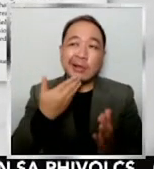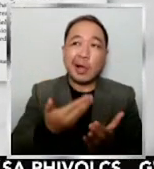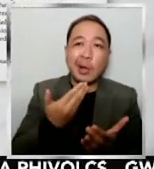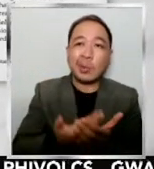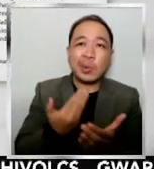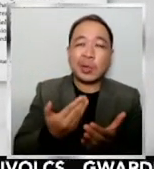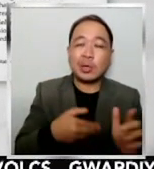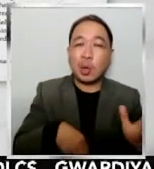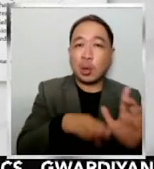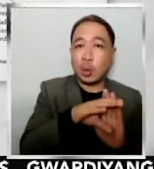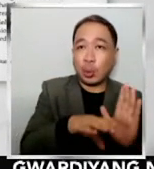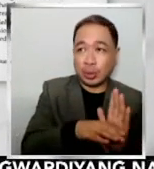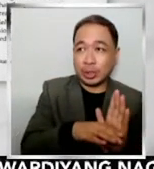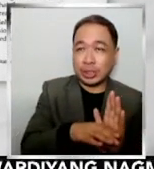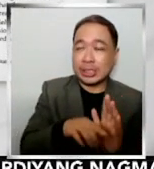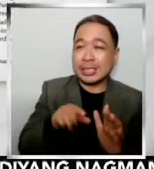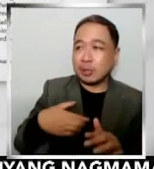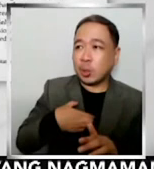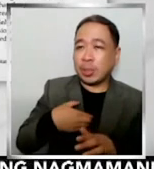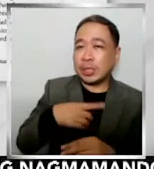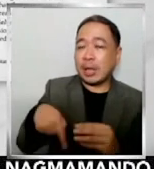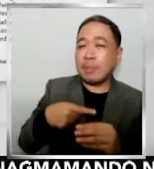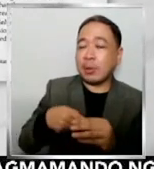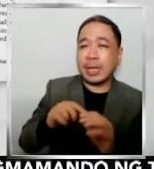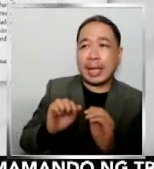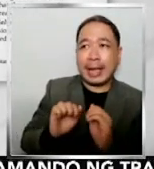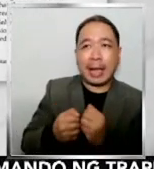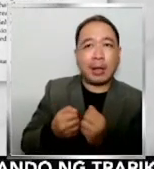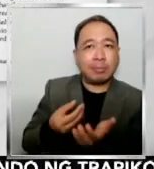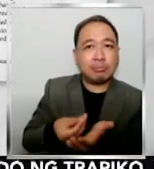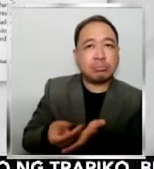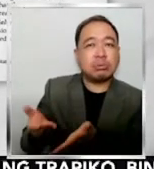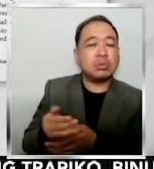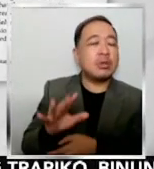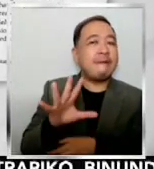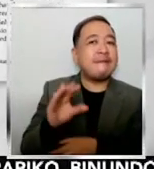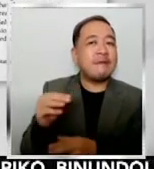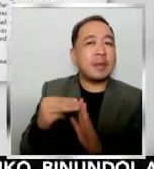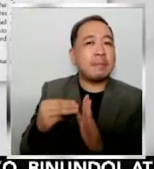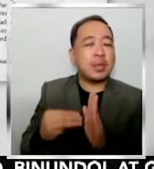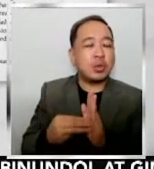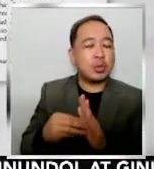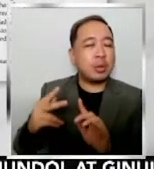kaso kaugnay sa paggamit ng 15 million peso Priority Development Assistance